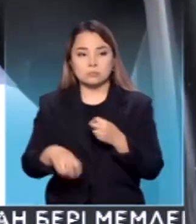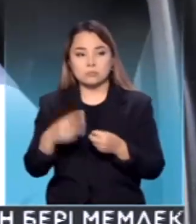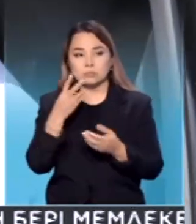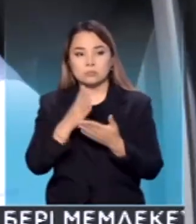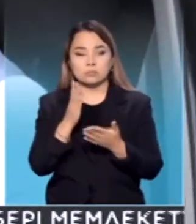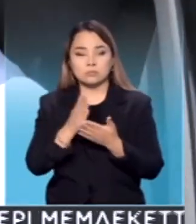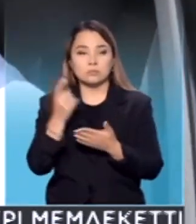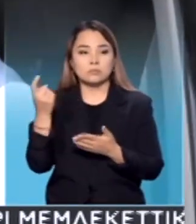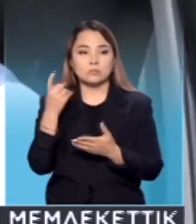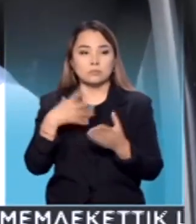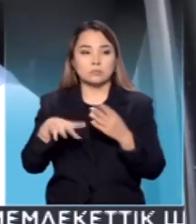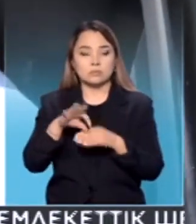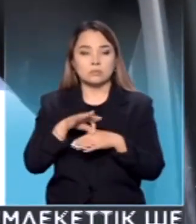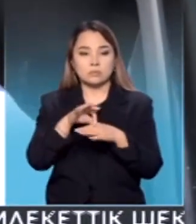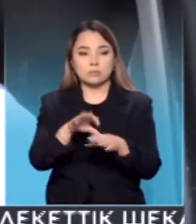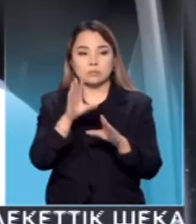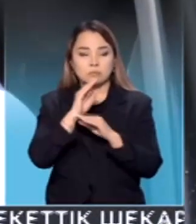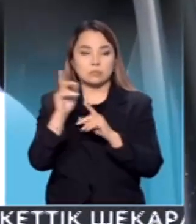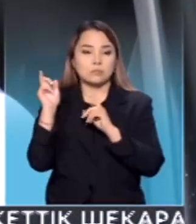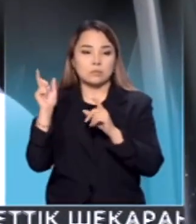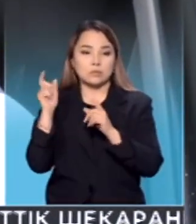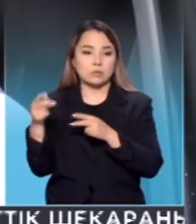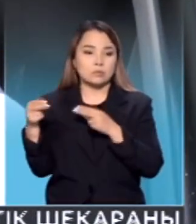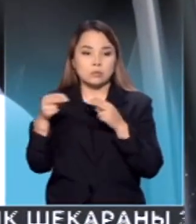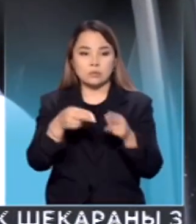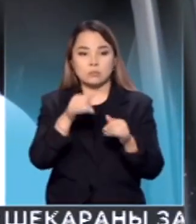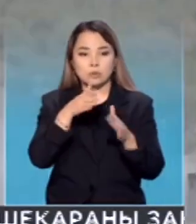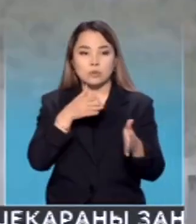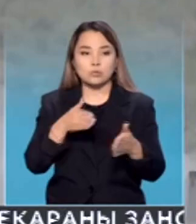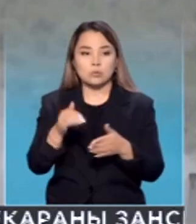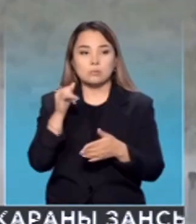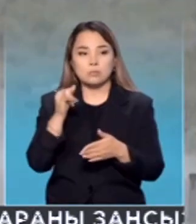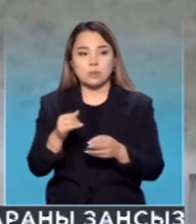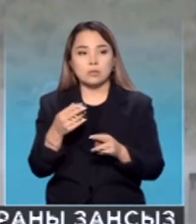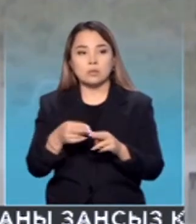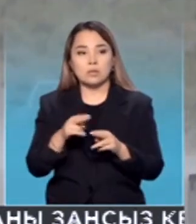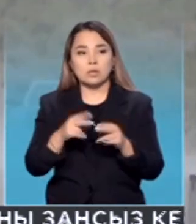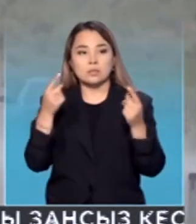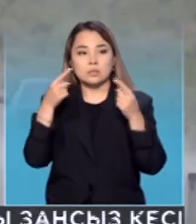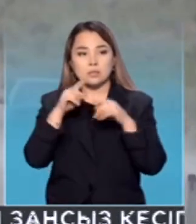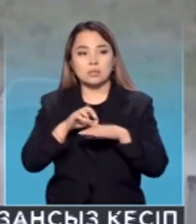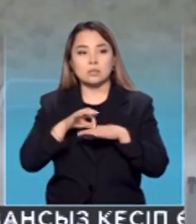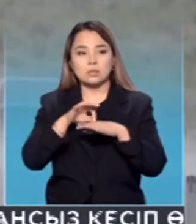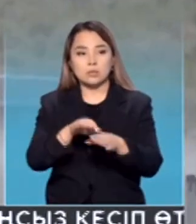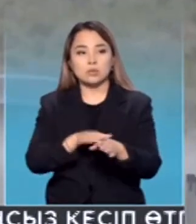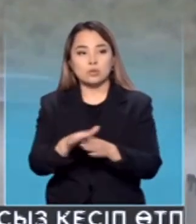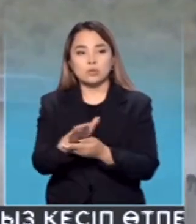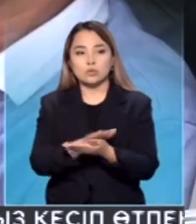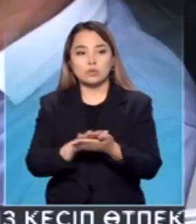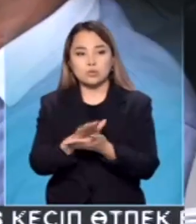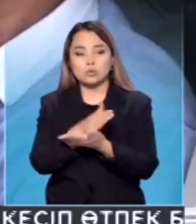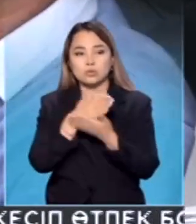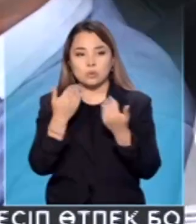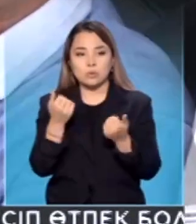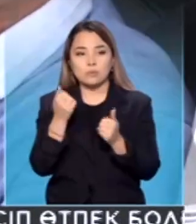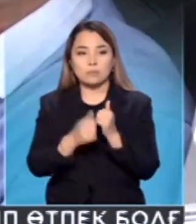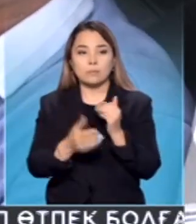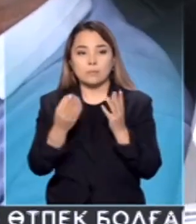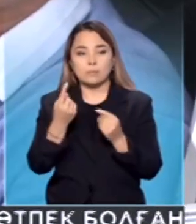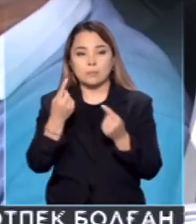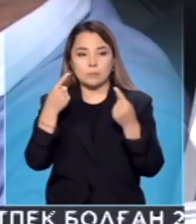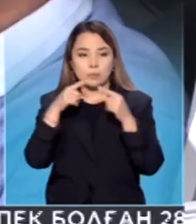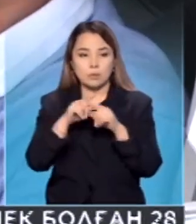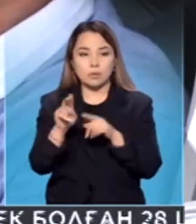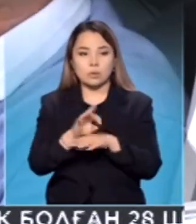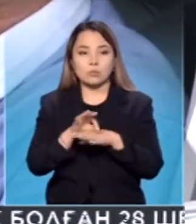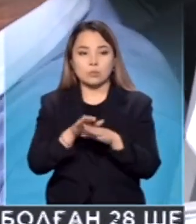Мына диқаншылықтарымыз кете алмай жатыр, фуралар келе алмай жатыр мына жол жаман деп. Бір техника жүріп жатқан көріп жатқан жоқпыз бұл жерде. Күніге жүреміз, бір техника